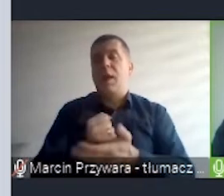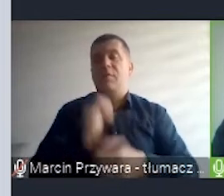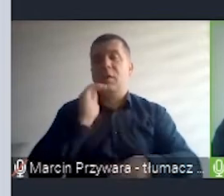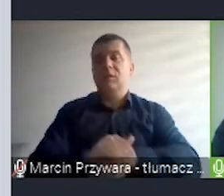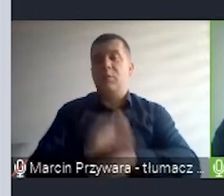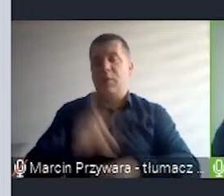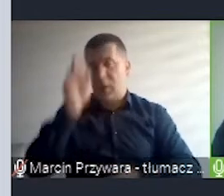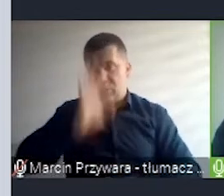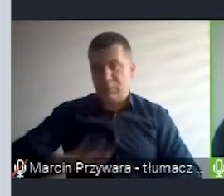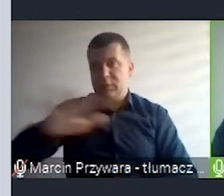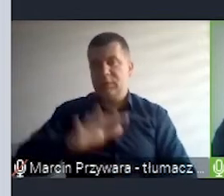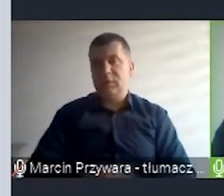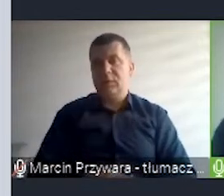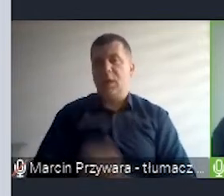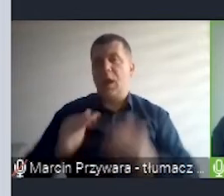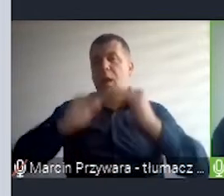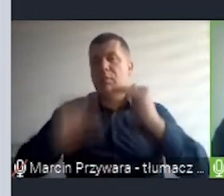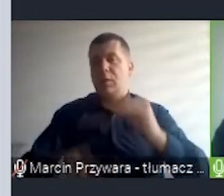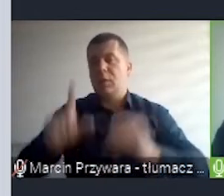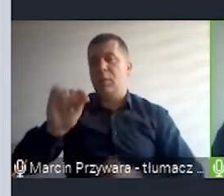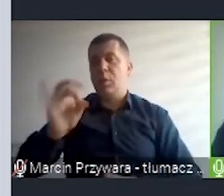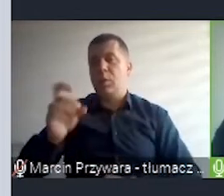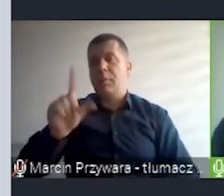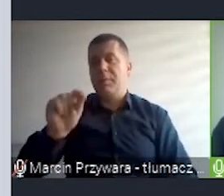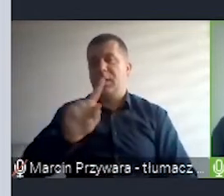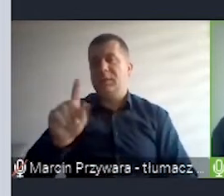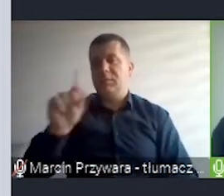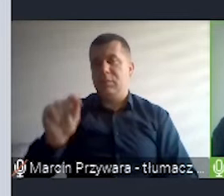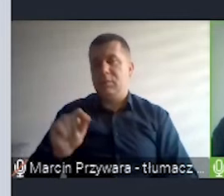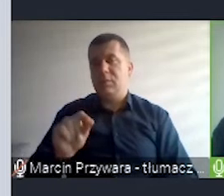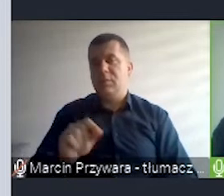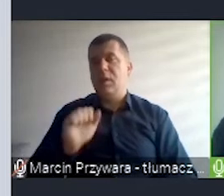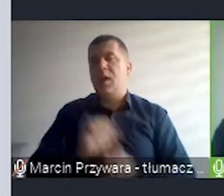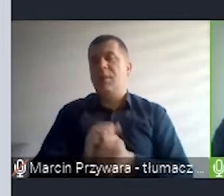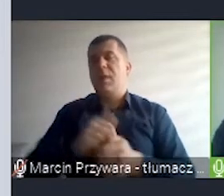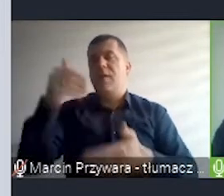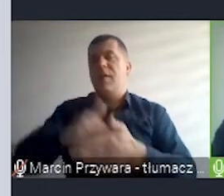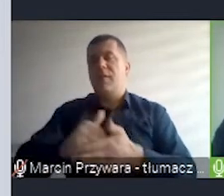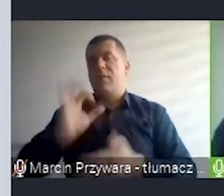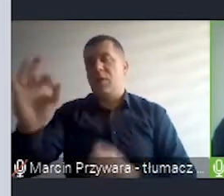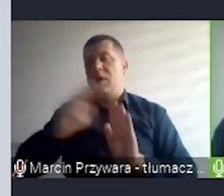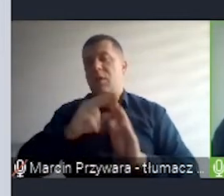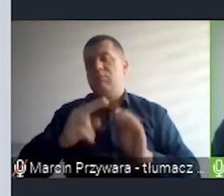publicznych, a poniżej progu PZP ewentualnie wewnętrzne procedury.